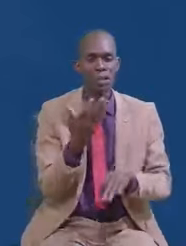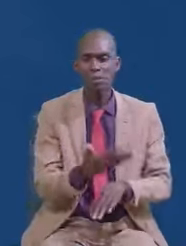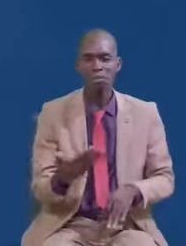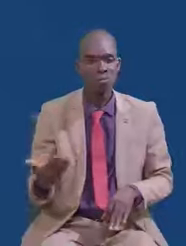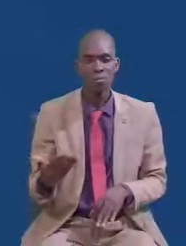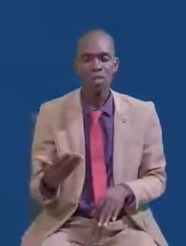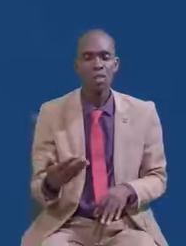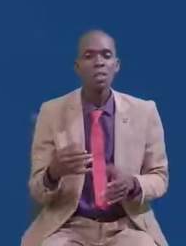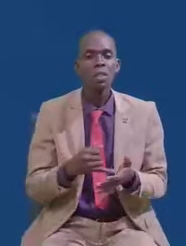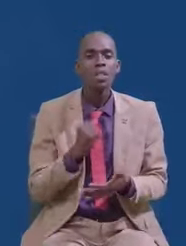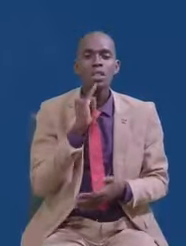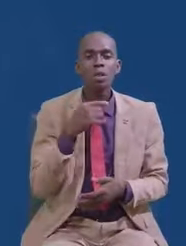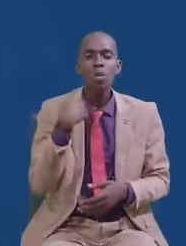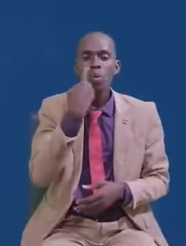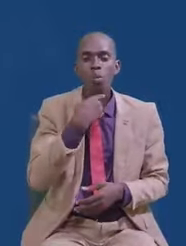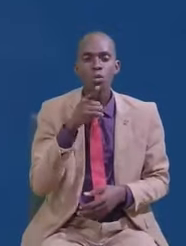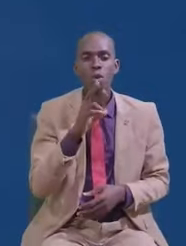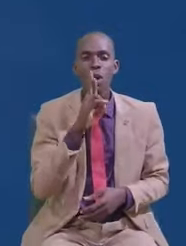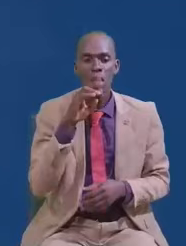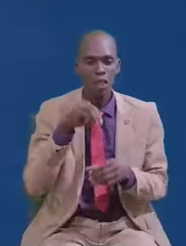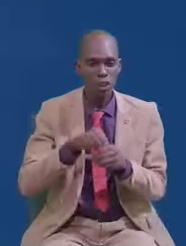Mais qui vous êtes dans le cœur?